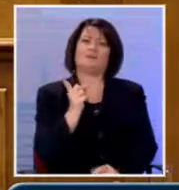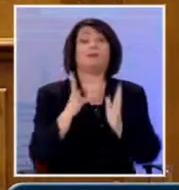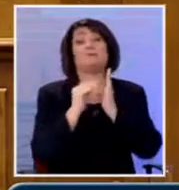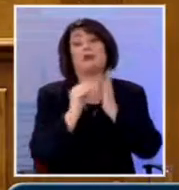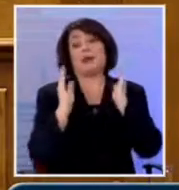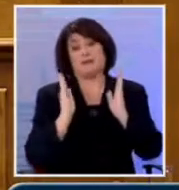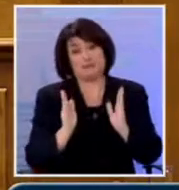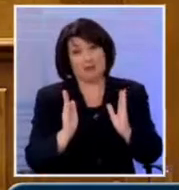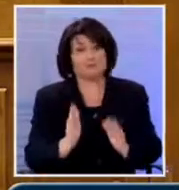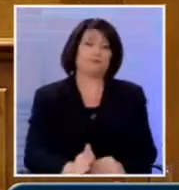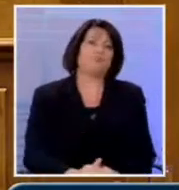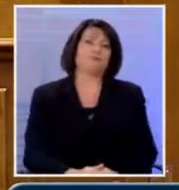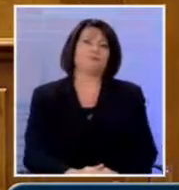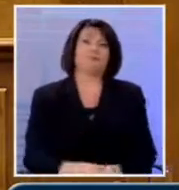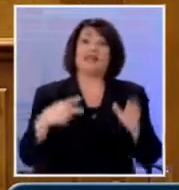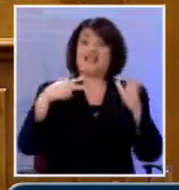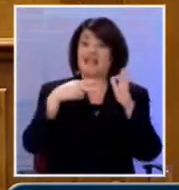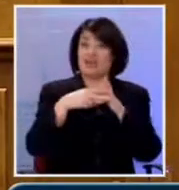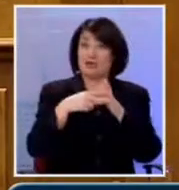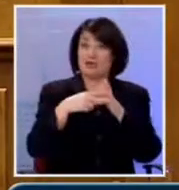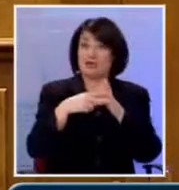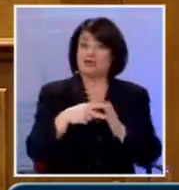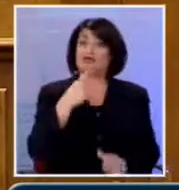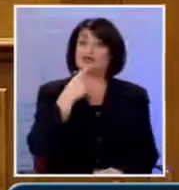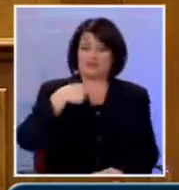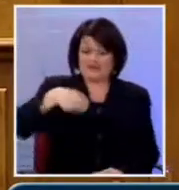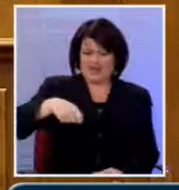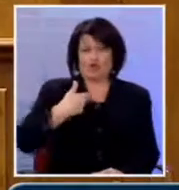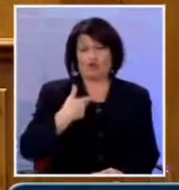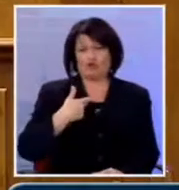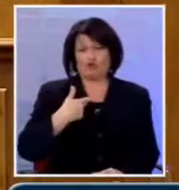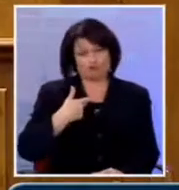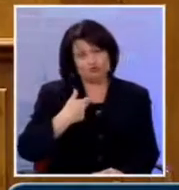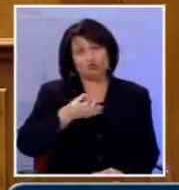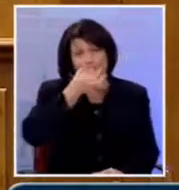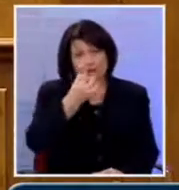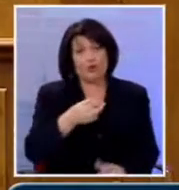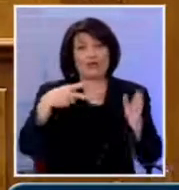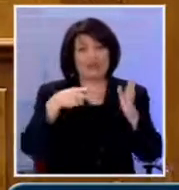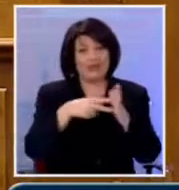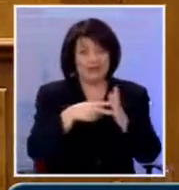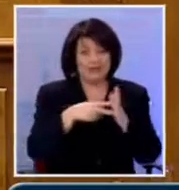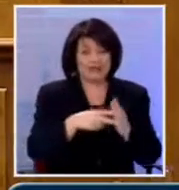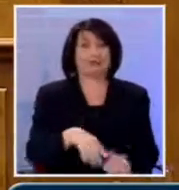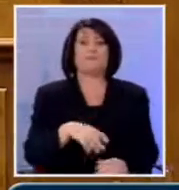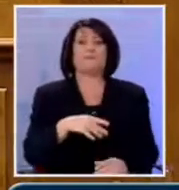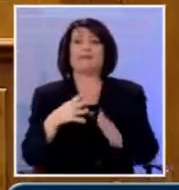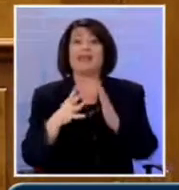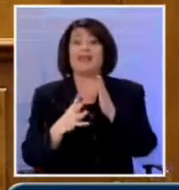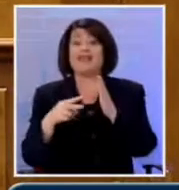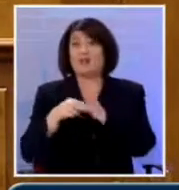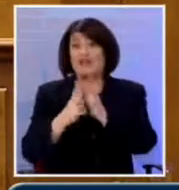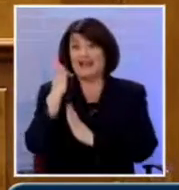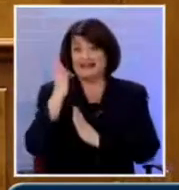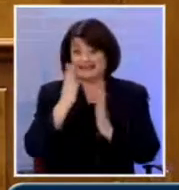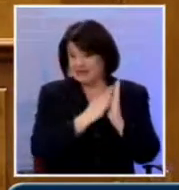Παραδείγματος χάρη, το 2000, σας το λέω και ως δικηγόρος αυτό, με το 2014 είναι μόλις 14